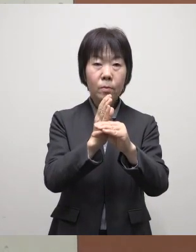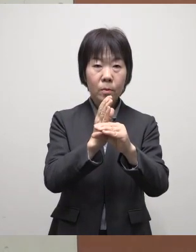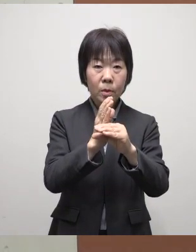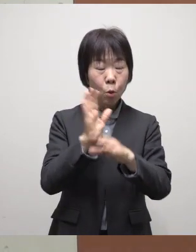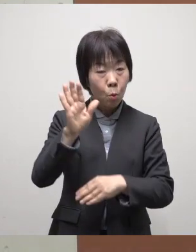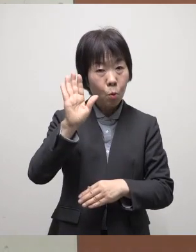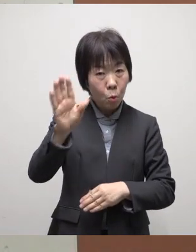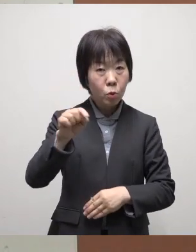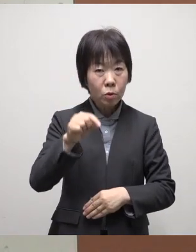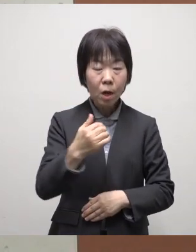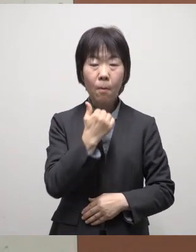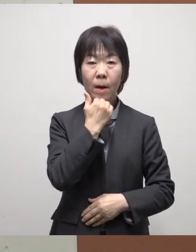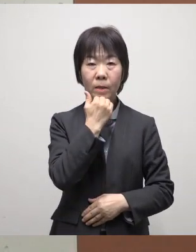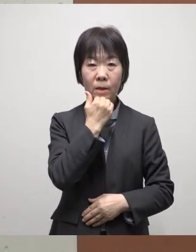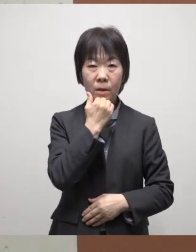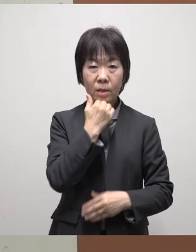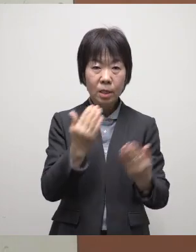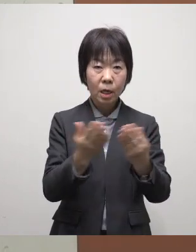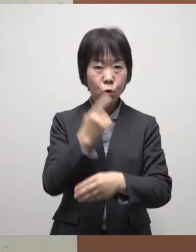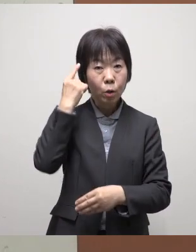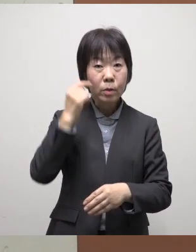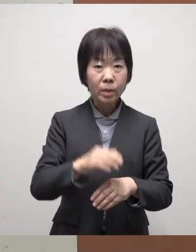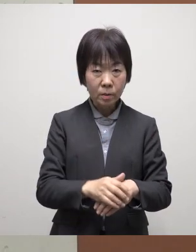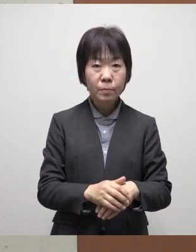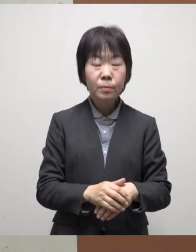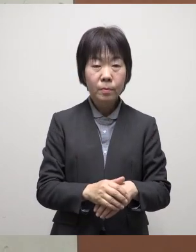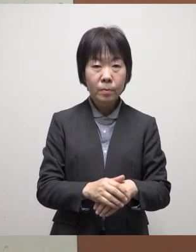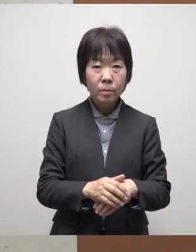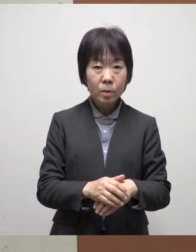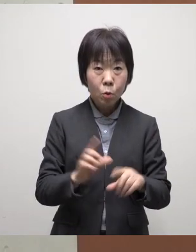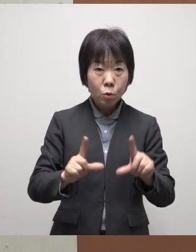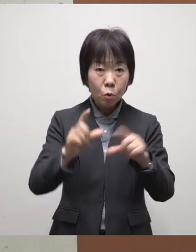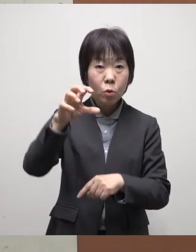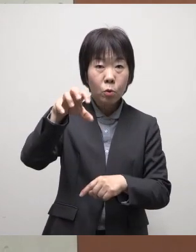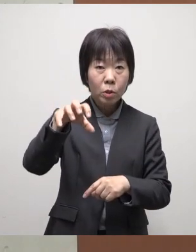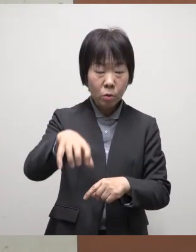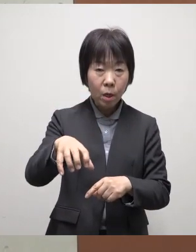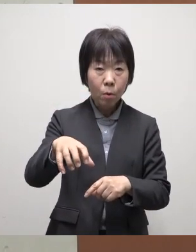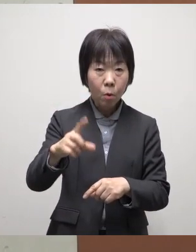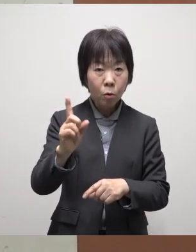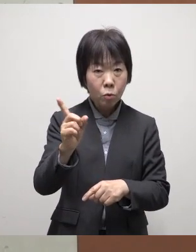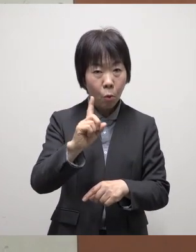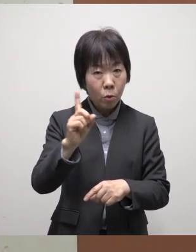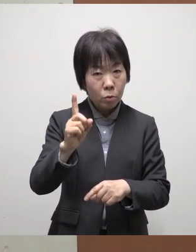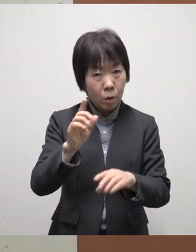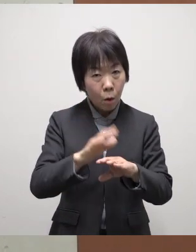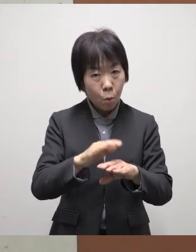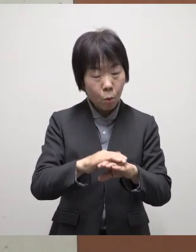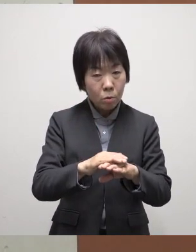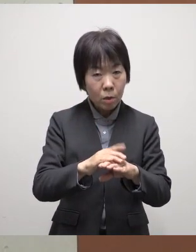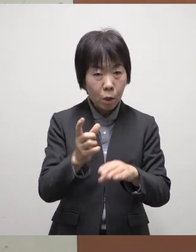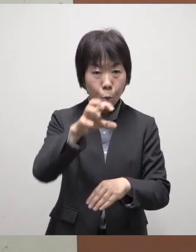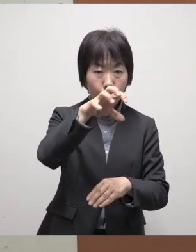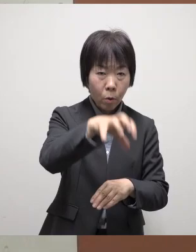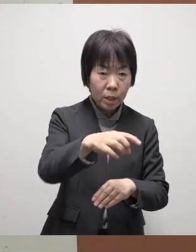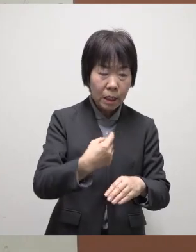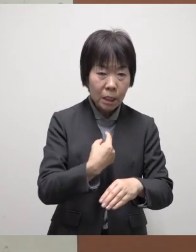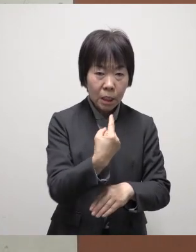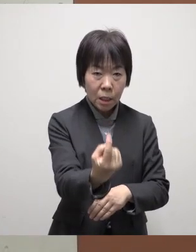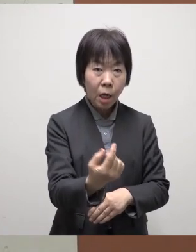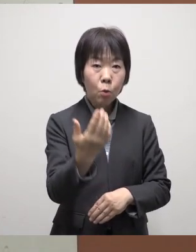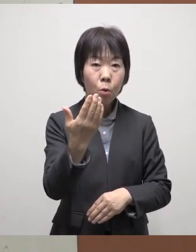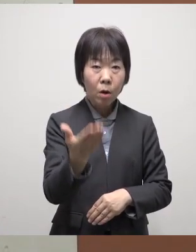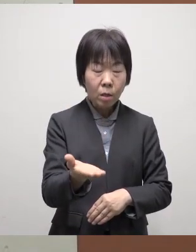今後それを待ってということになろうかと思いますまた東京においてもどういった形でどういうところに行かれたのかというところ